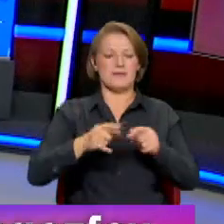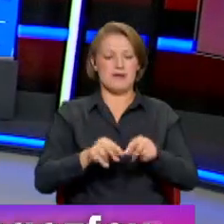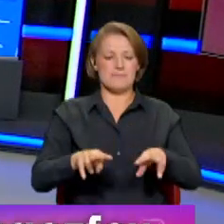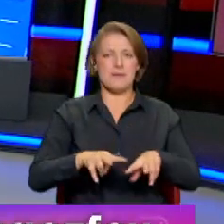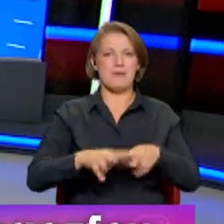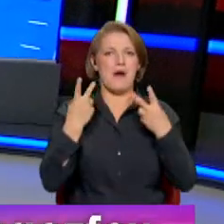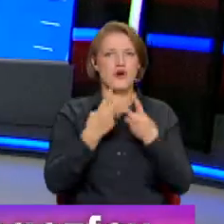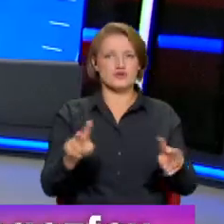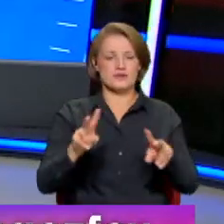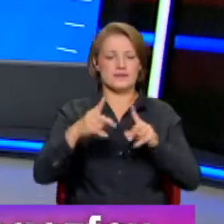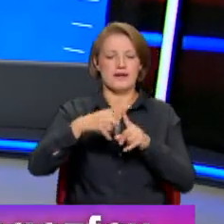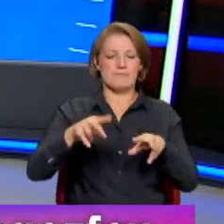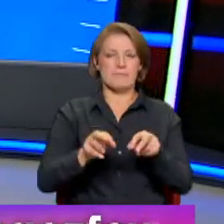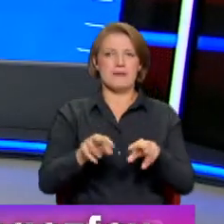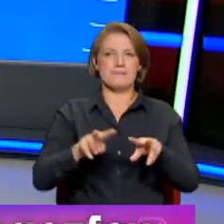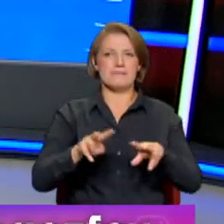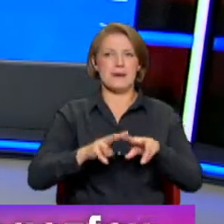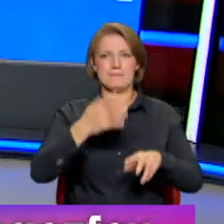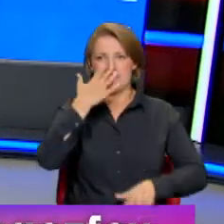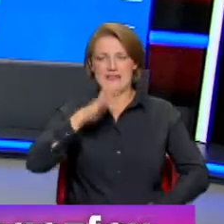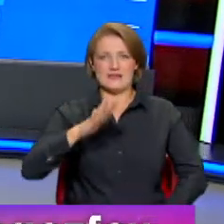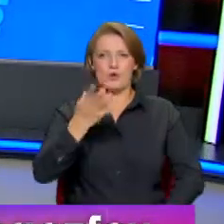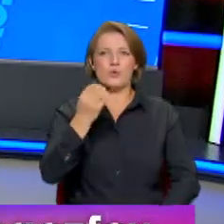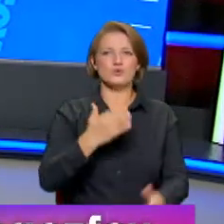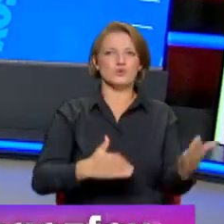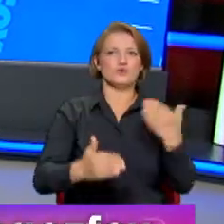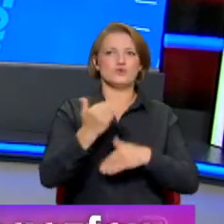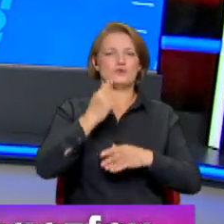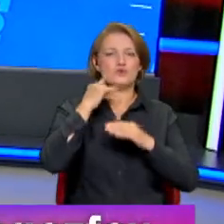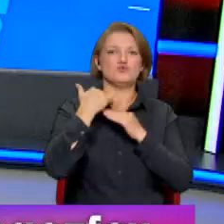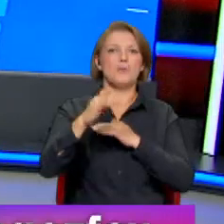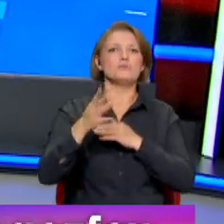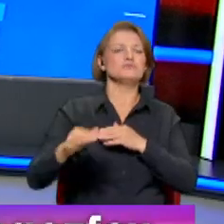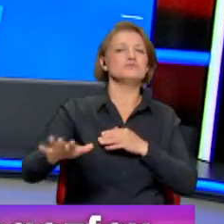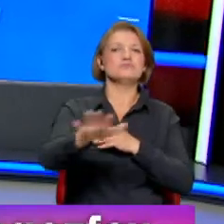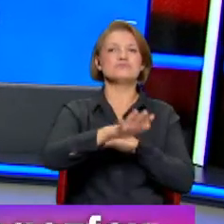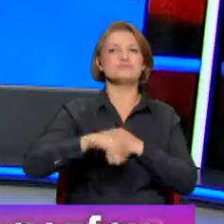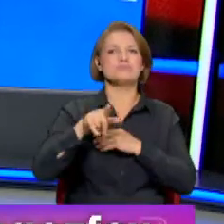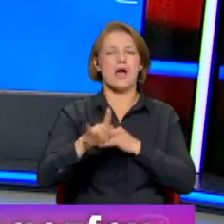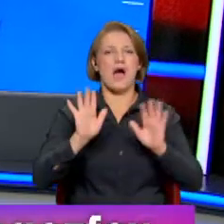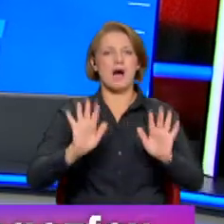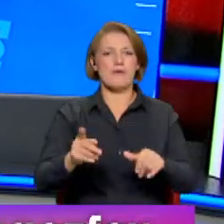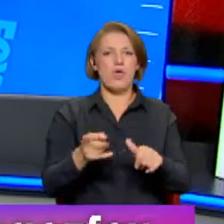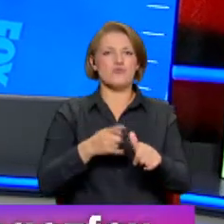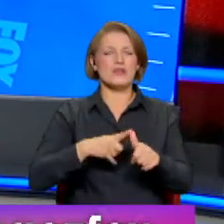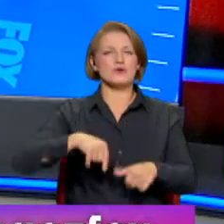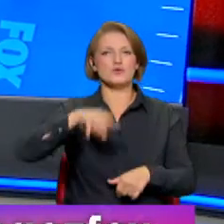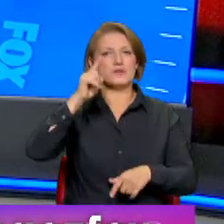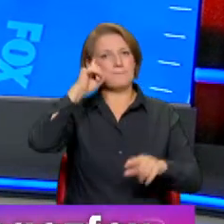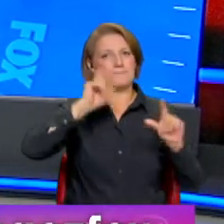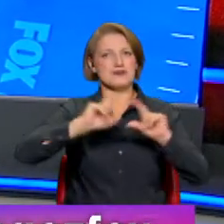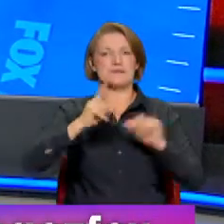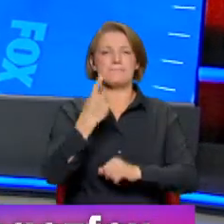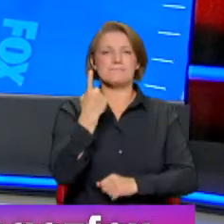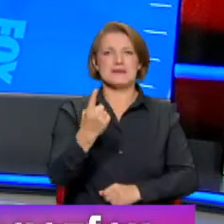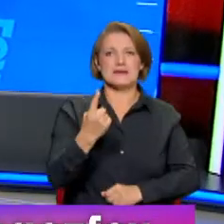açıldı. Türkiye Büyük Millet Meclisi'nden de beklentiler oldukça yüksek. Toplumun pek çok kesiminden ama öncelikle gündem başlıklarından